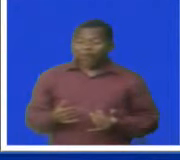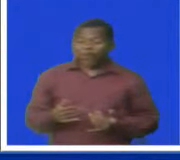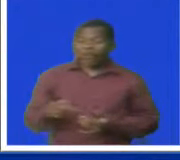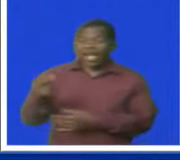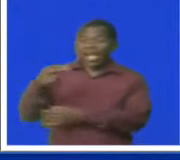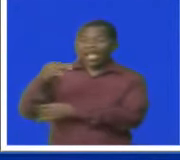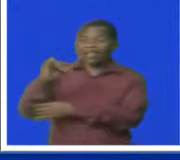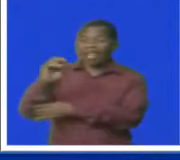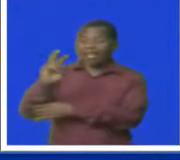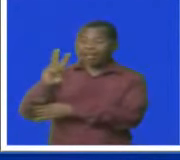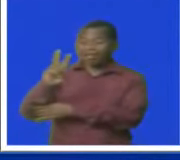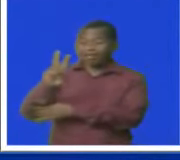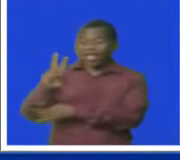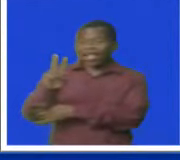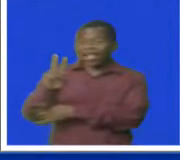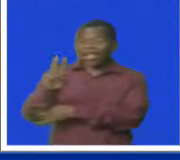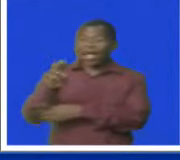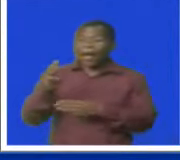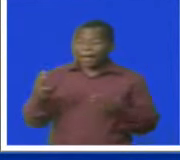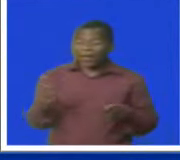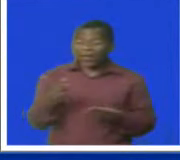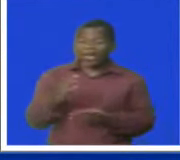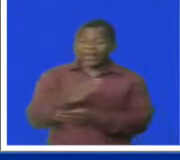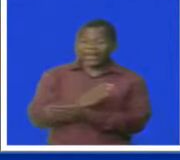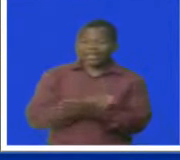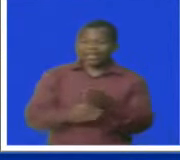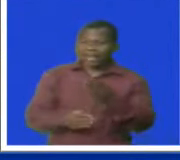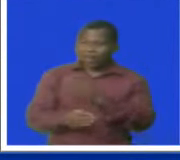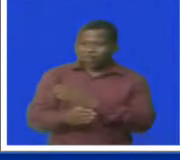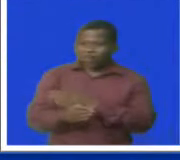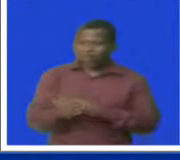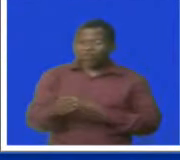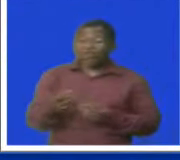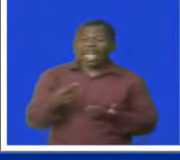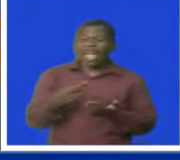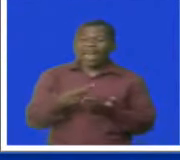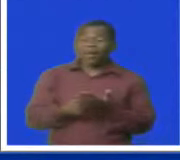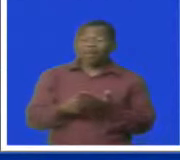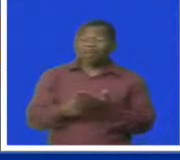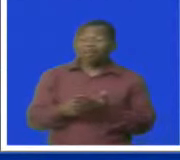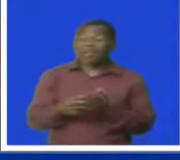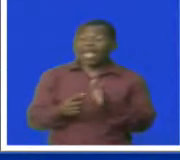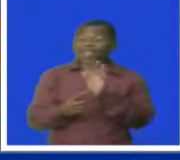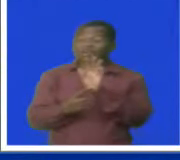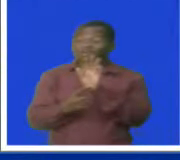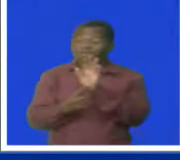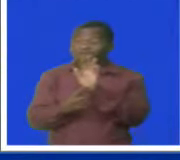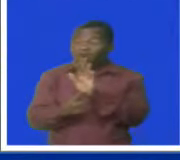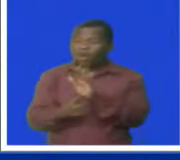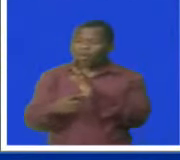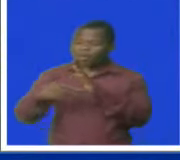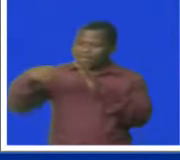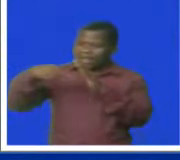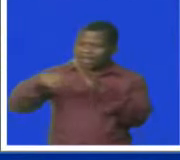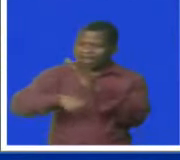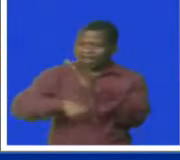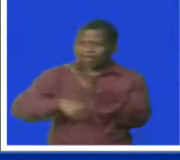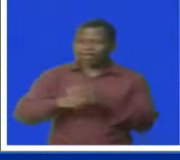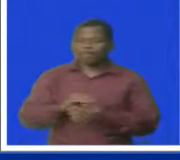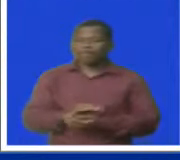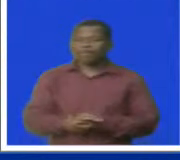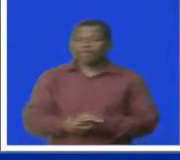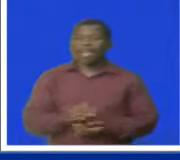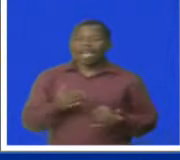inhlelo kaSwansefa nelisiwe Nhlabathi. Kanti ke amasotho lamahle kulesi sikhathi samanje sidawubuka umbiko lophuma etiko letempilo